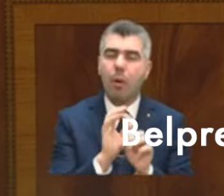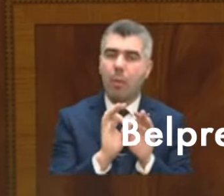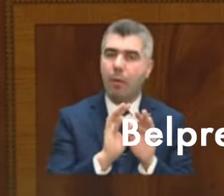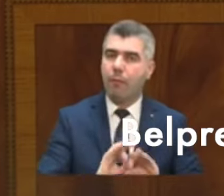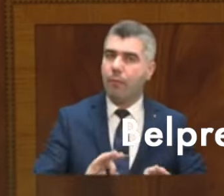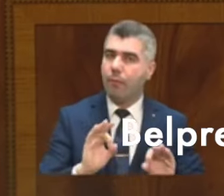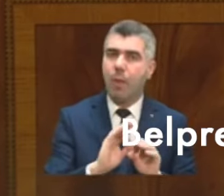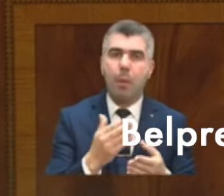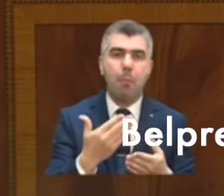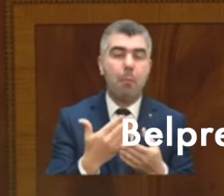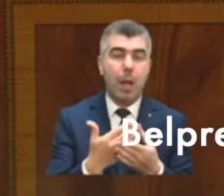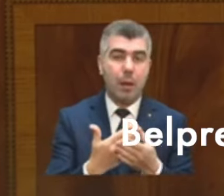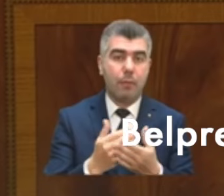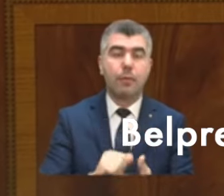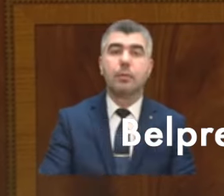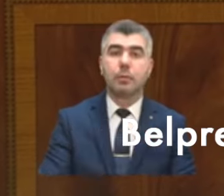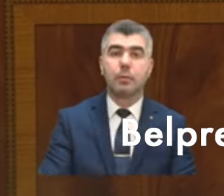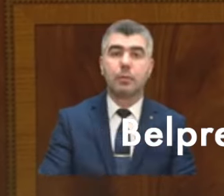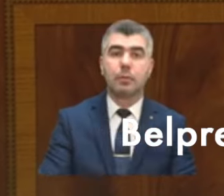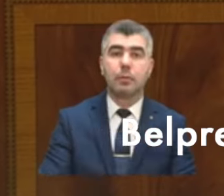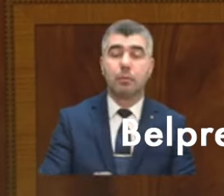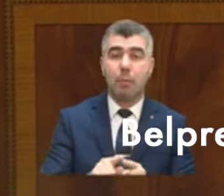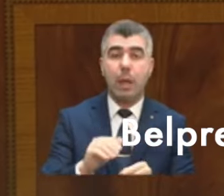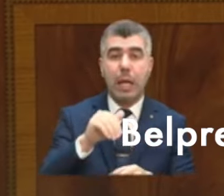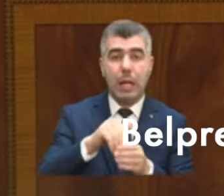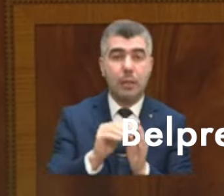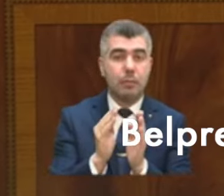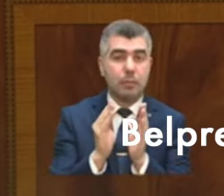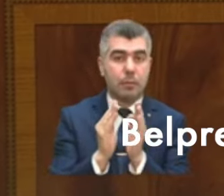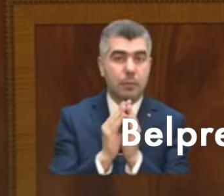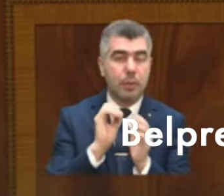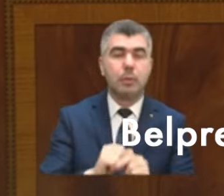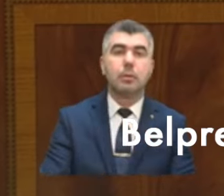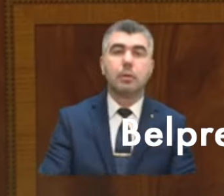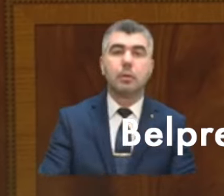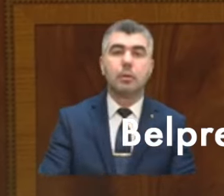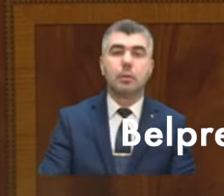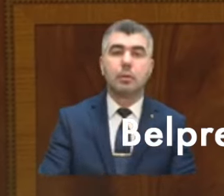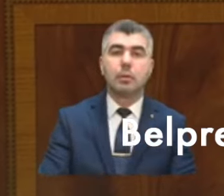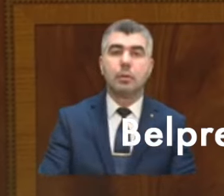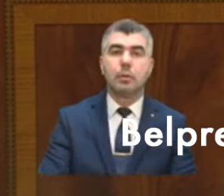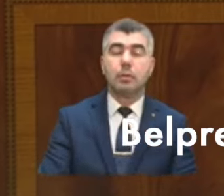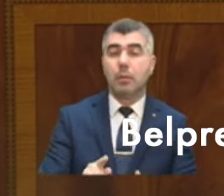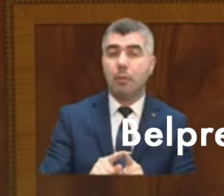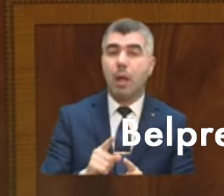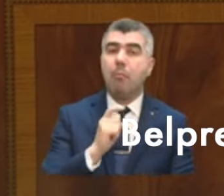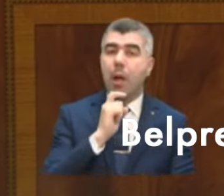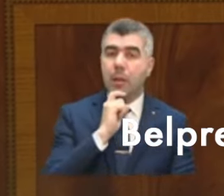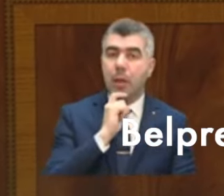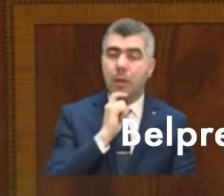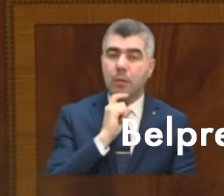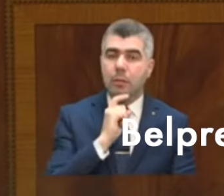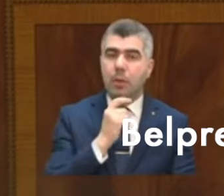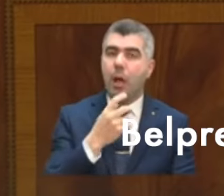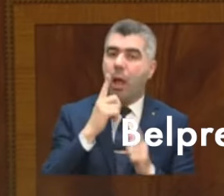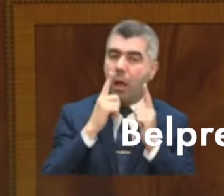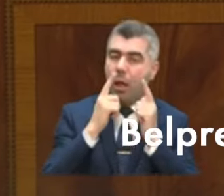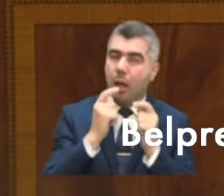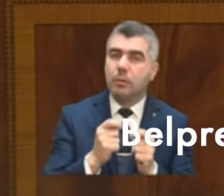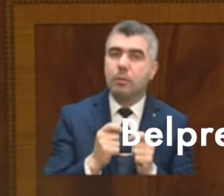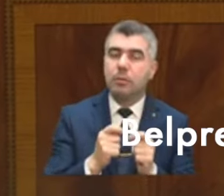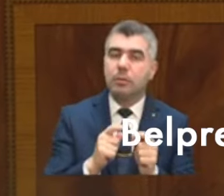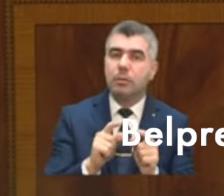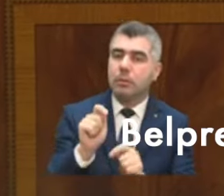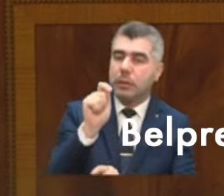الحارق ونؤكد اننا في المجموعه النيابيه للعداله والتنميه لازلنا ننتظر تدخلها